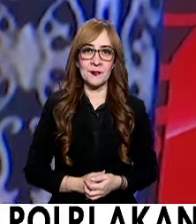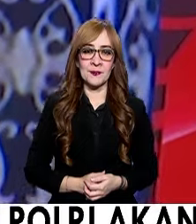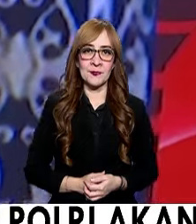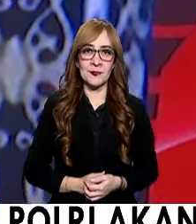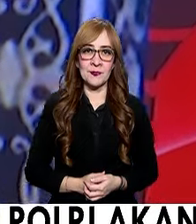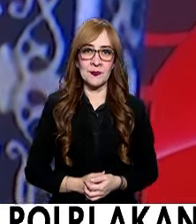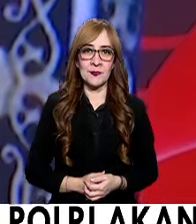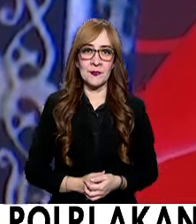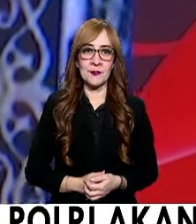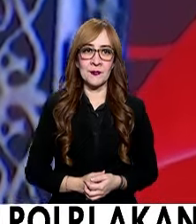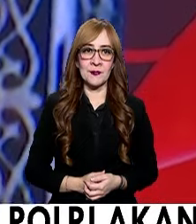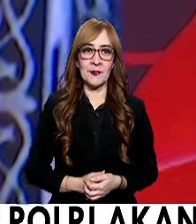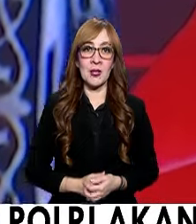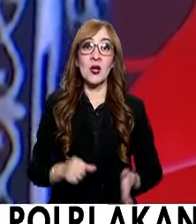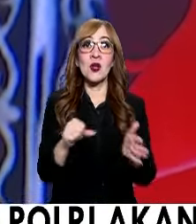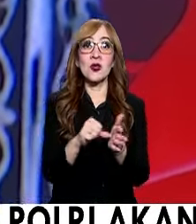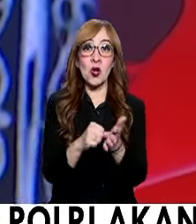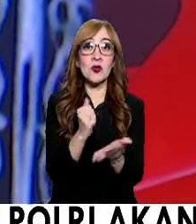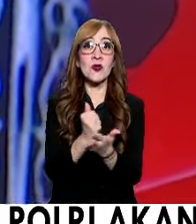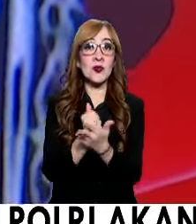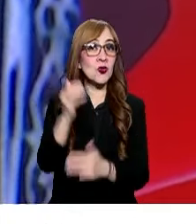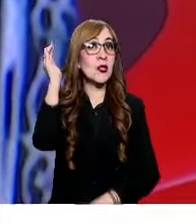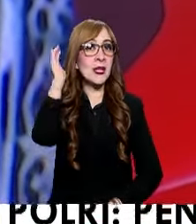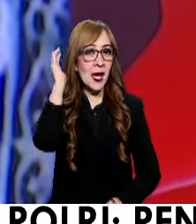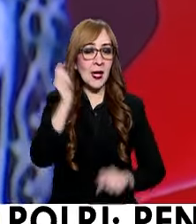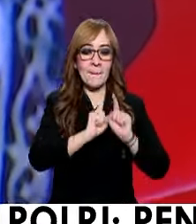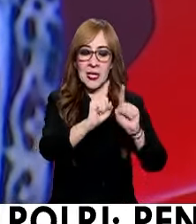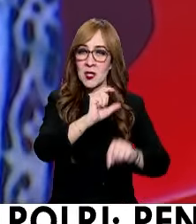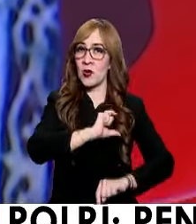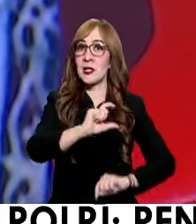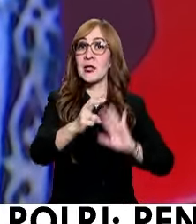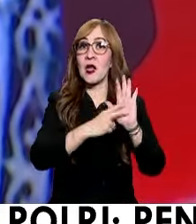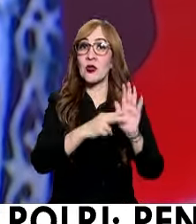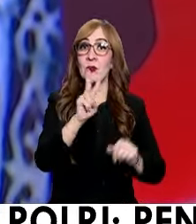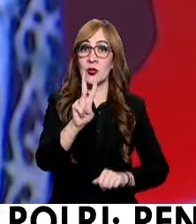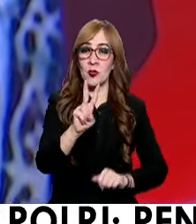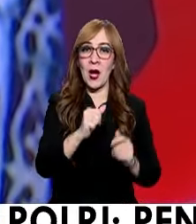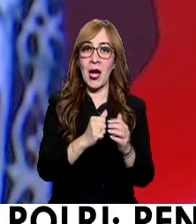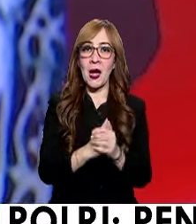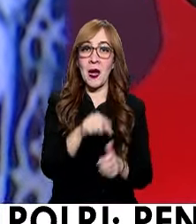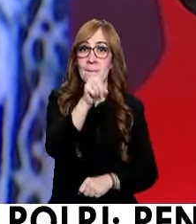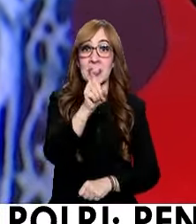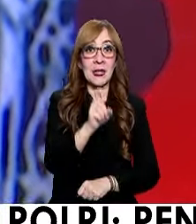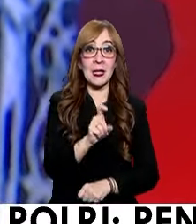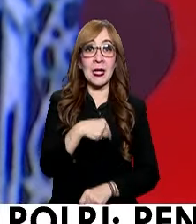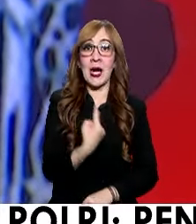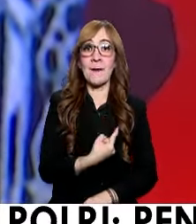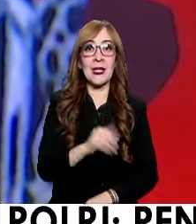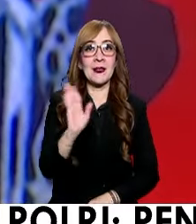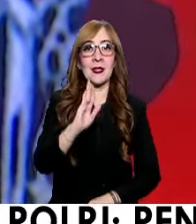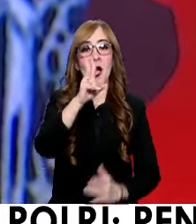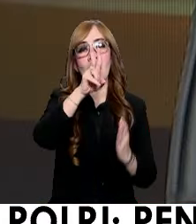tersegel mohon disimak dengan seksama untuk paslon nomor urut du karena pertanyaan tidak akan kami